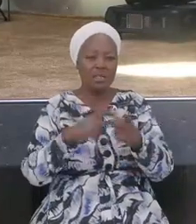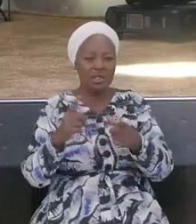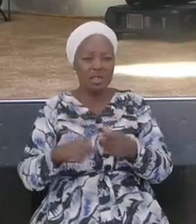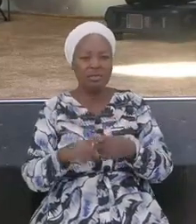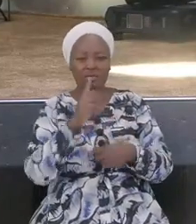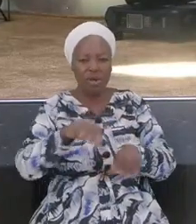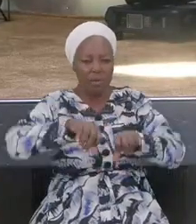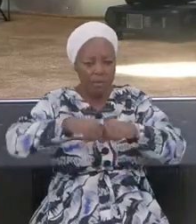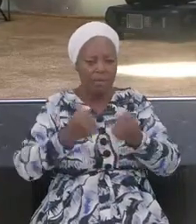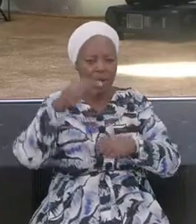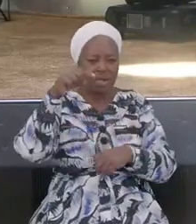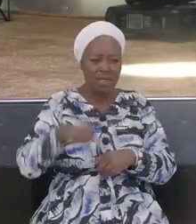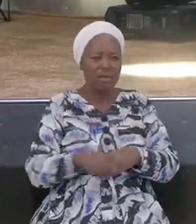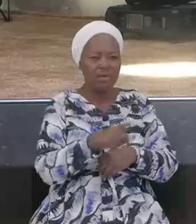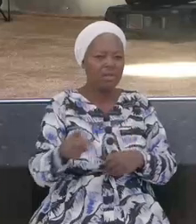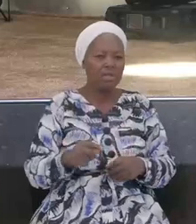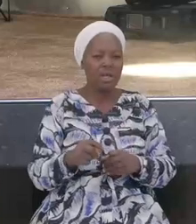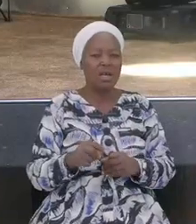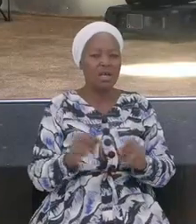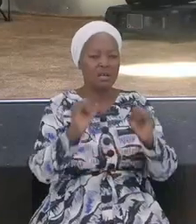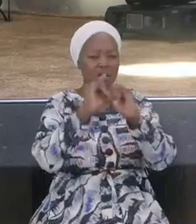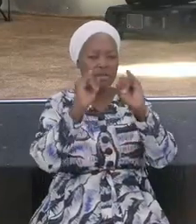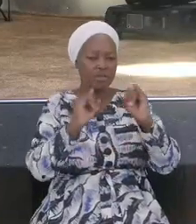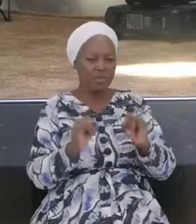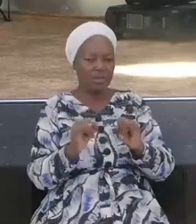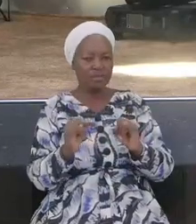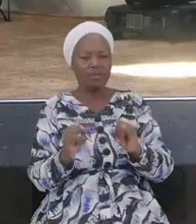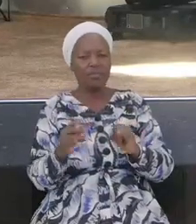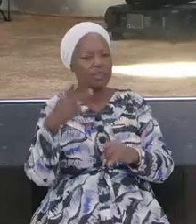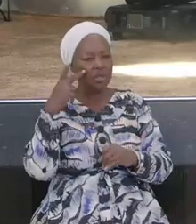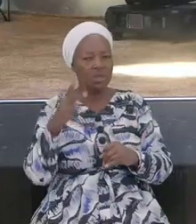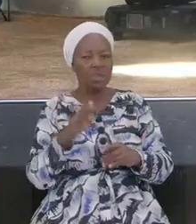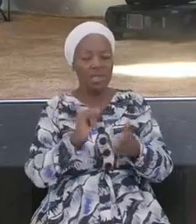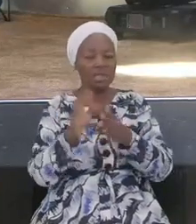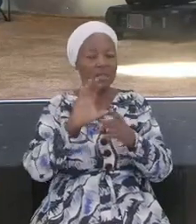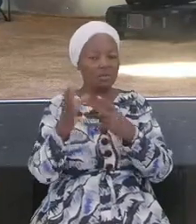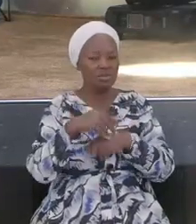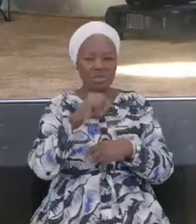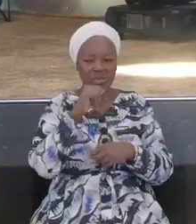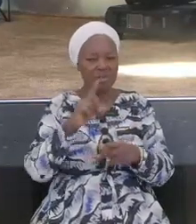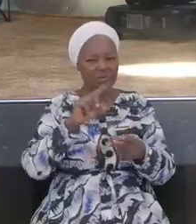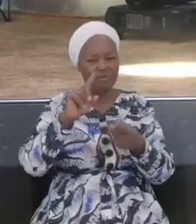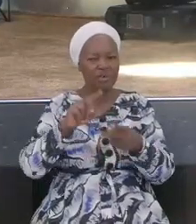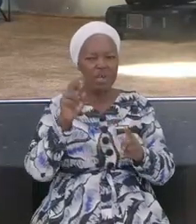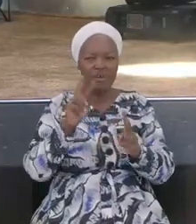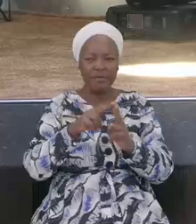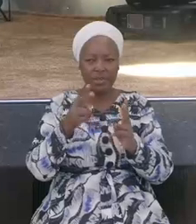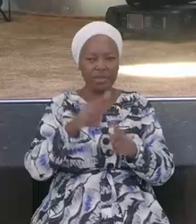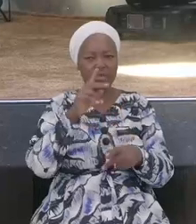leur statut. C'est là la condition. Vous n'êtes pas en partenariat avec des